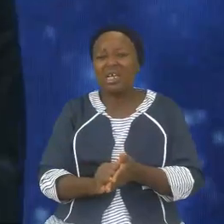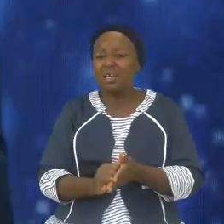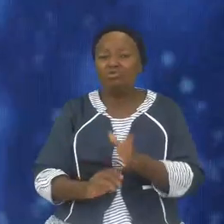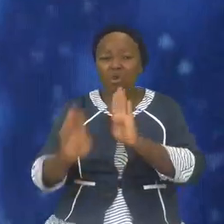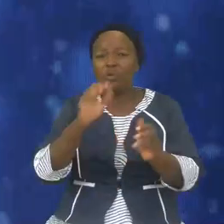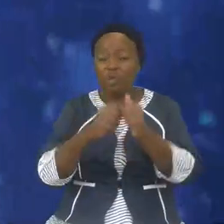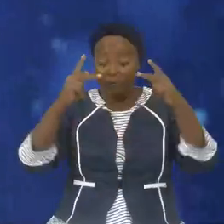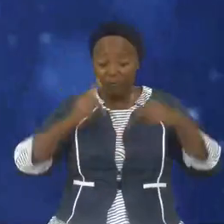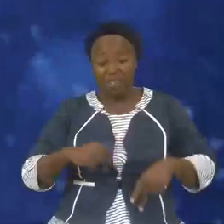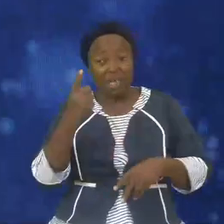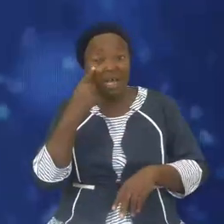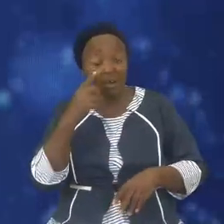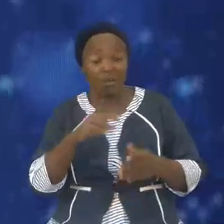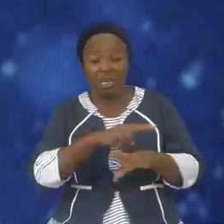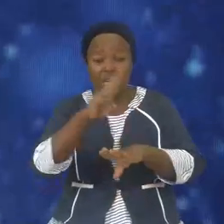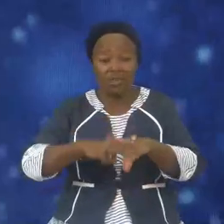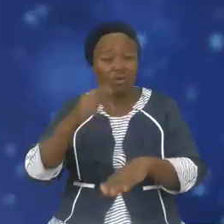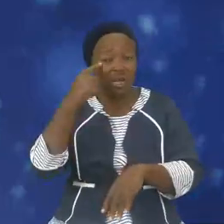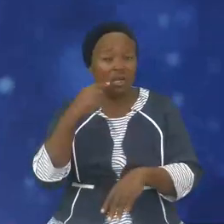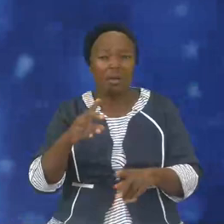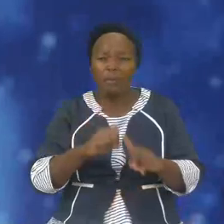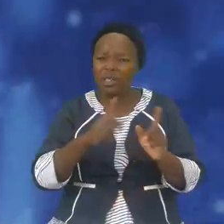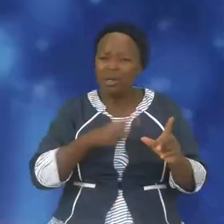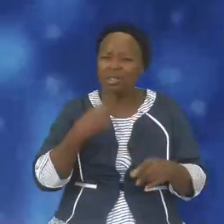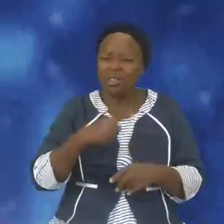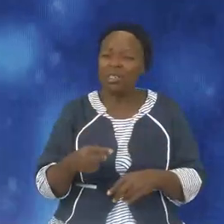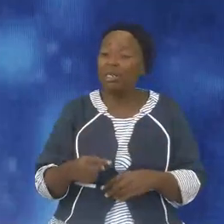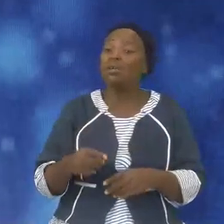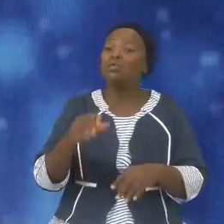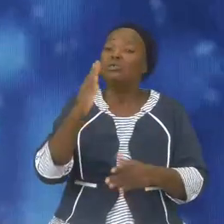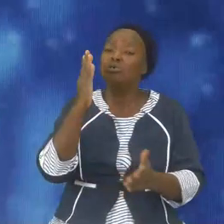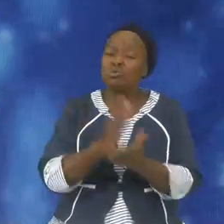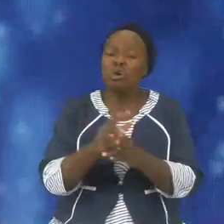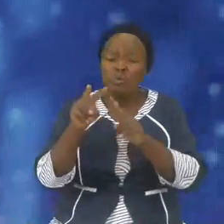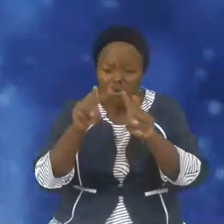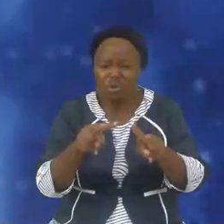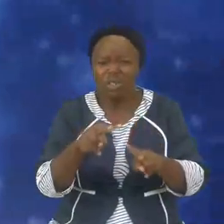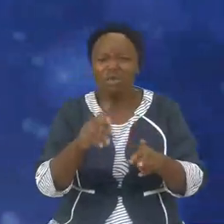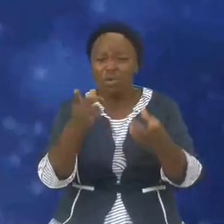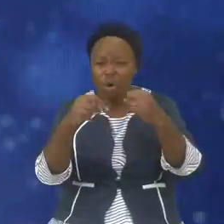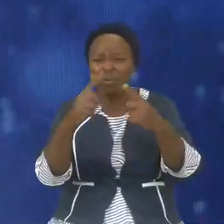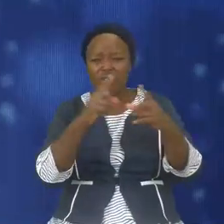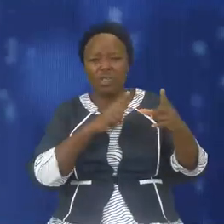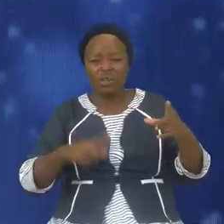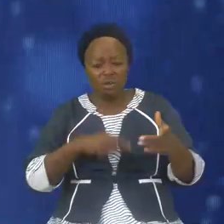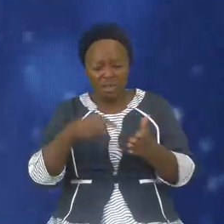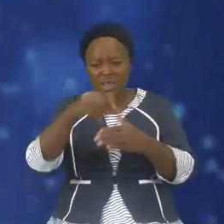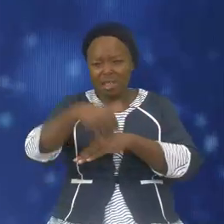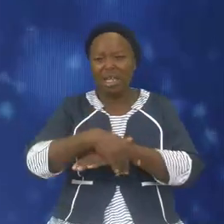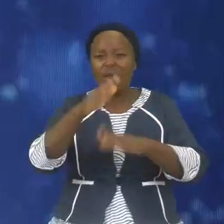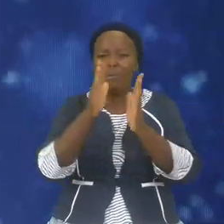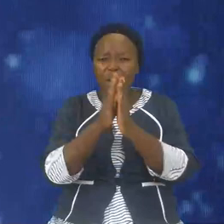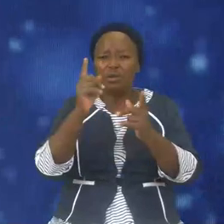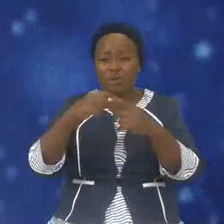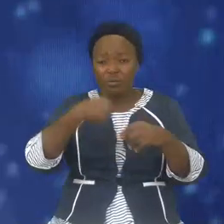mais tu sais que la détresse, le problème est là. Mais le Seigneur dit, mais cesse de regarder, viens au Seigneur ce jour, invoque-moi